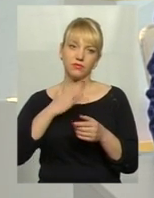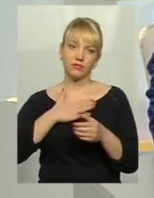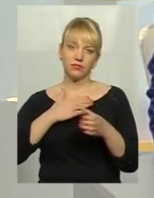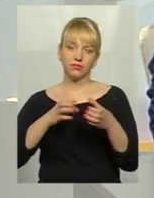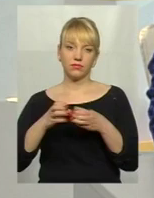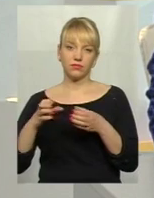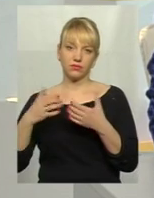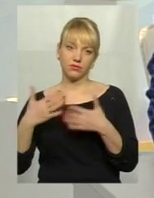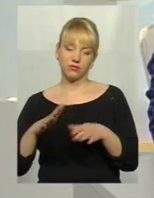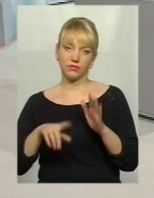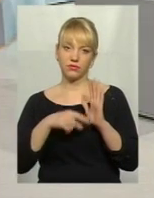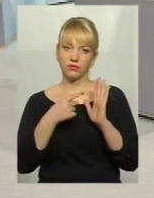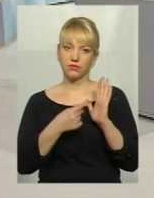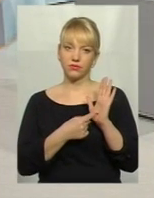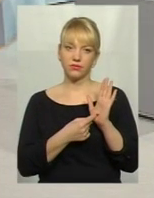уже?